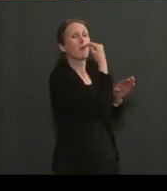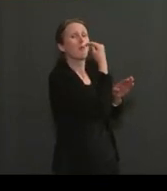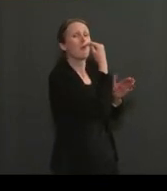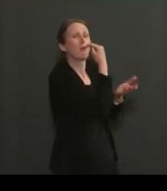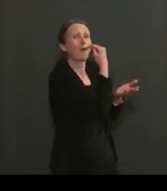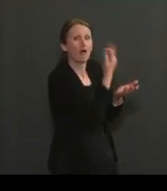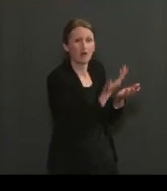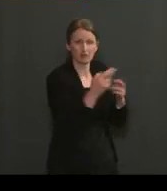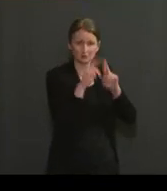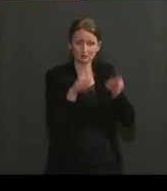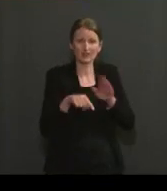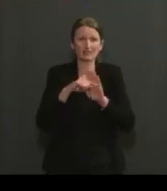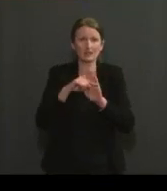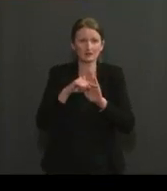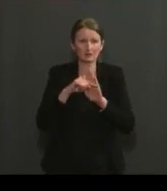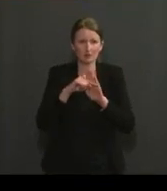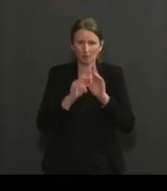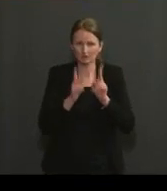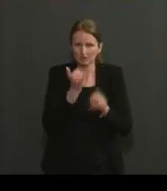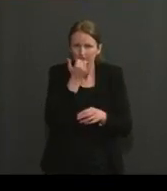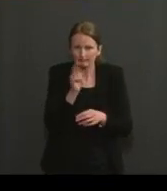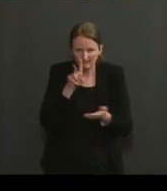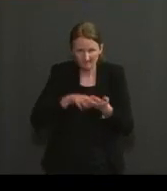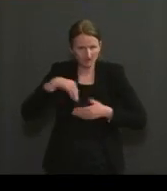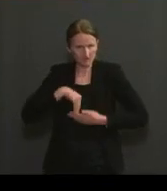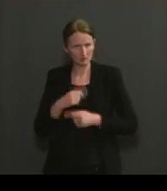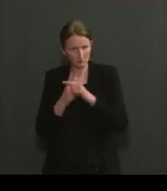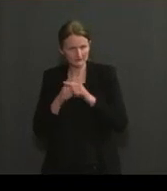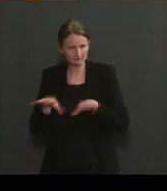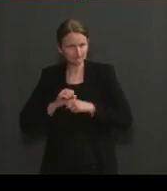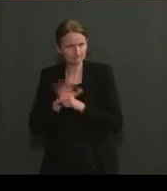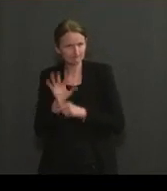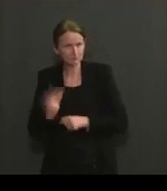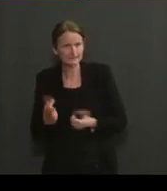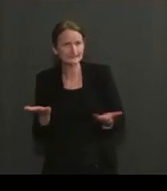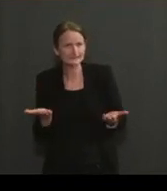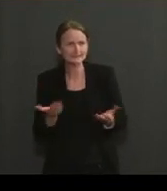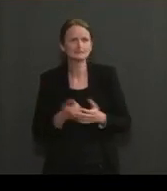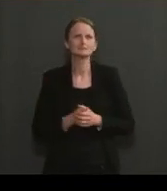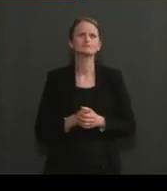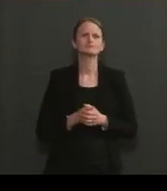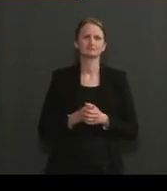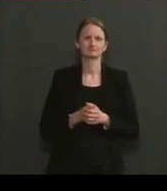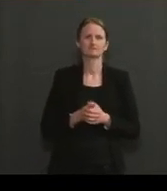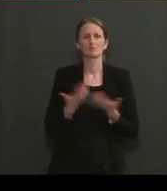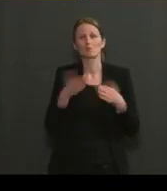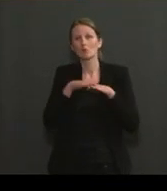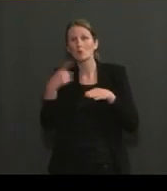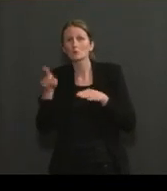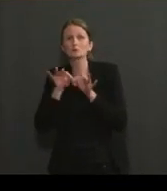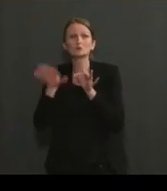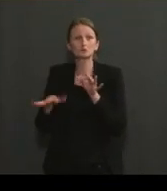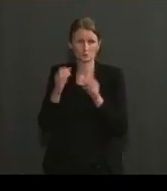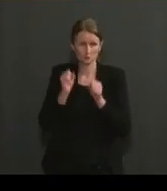recherche d'autres solutions. Des solutions, par exemple, comme des échantillons de salive qui sont déjà en train d'être appliqués pour la PCR, mais qui ne